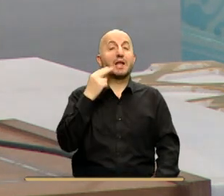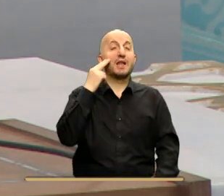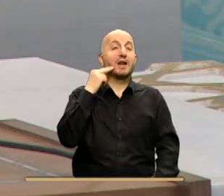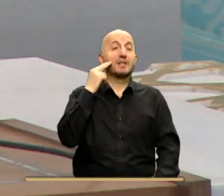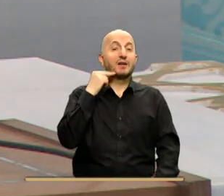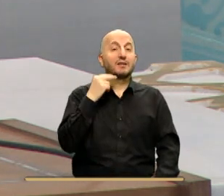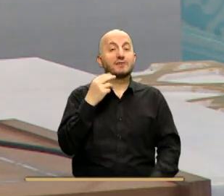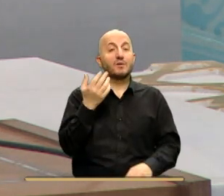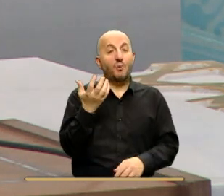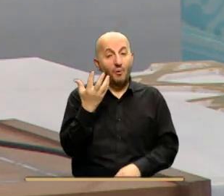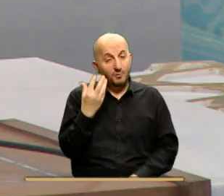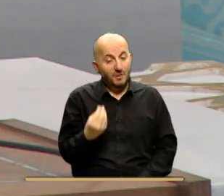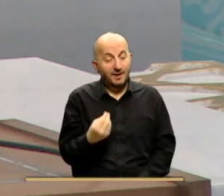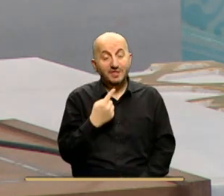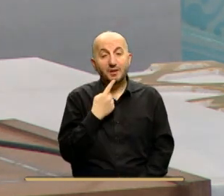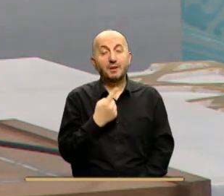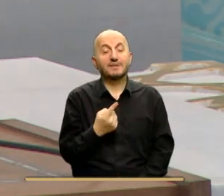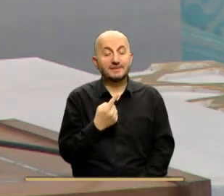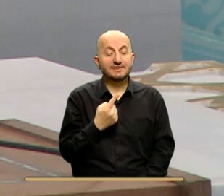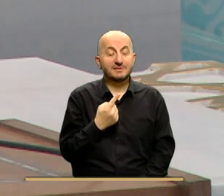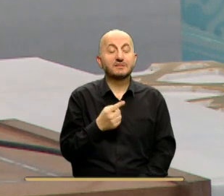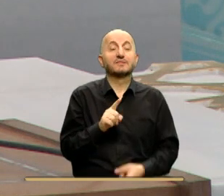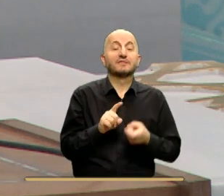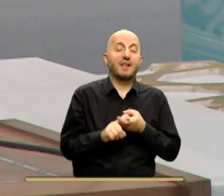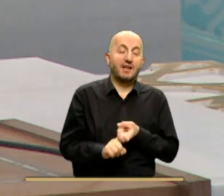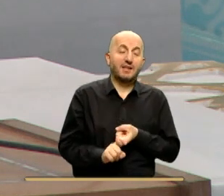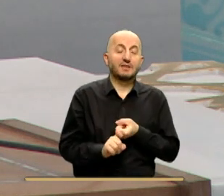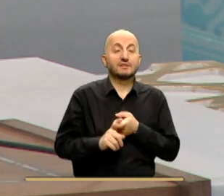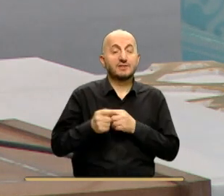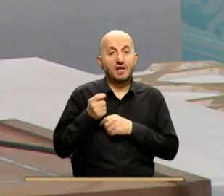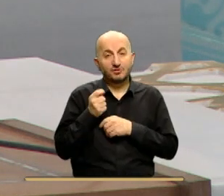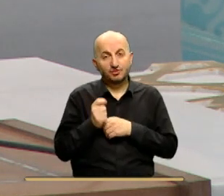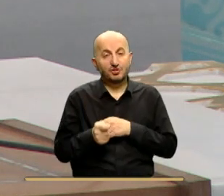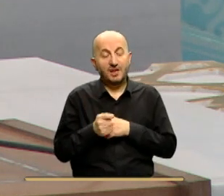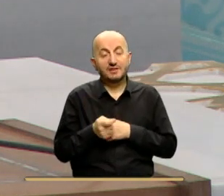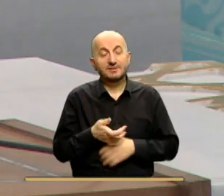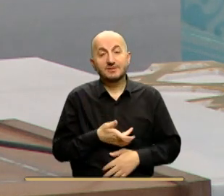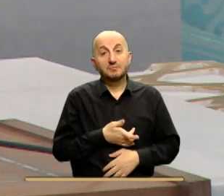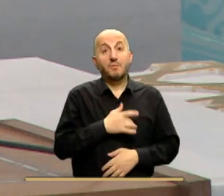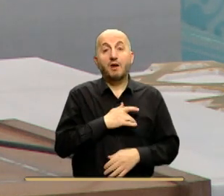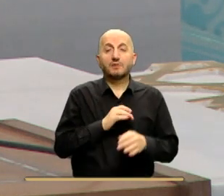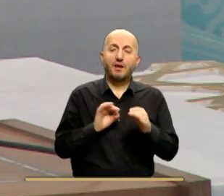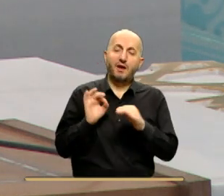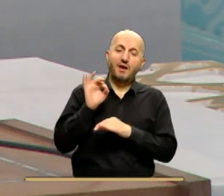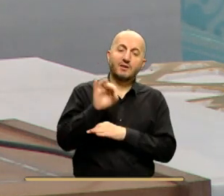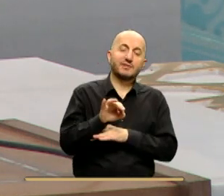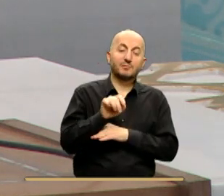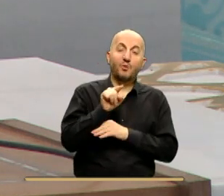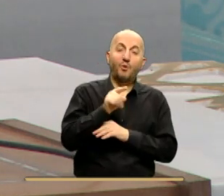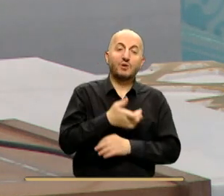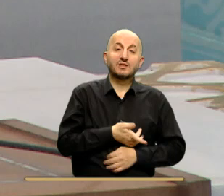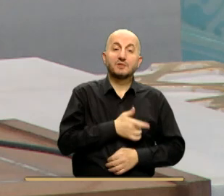ile ahlaklanmak demektir. Ve gerçek imana erip, o